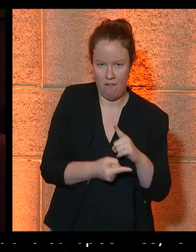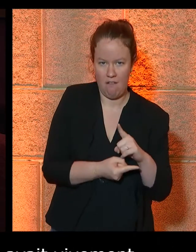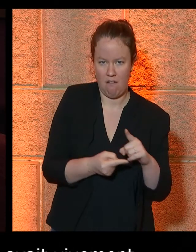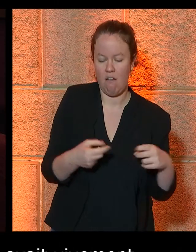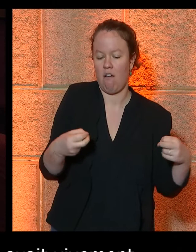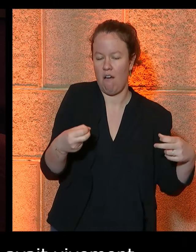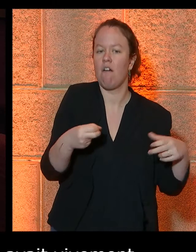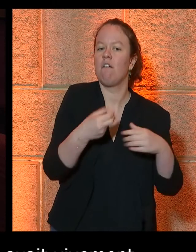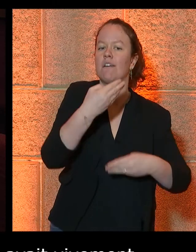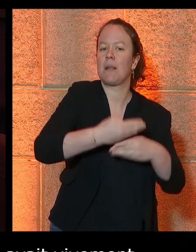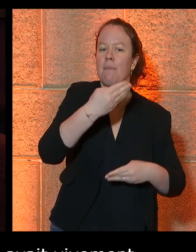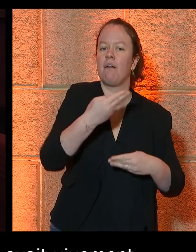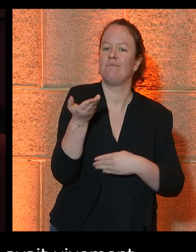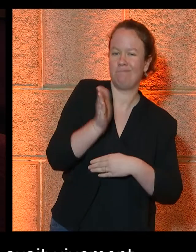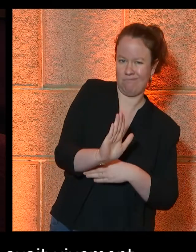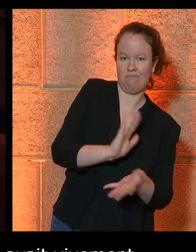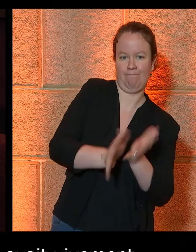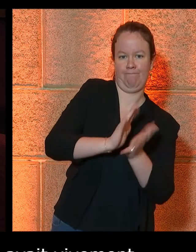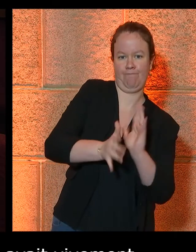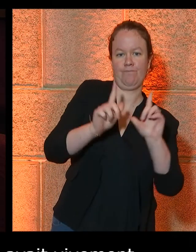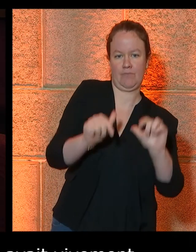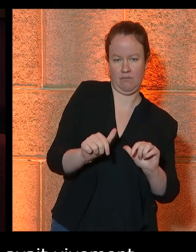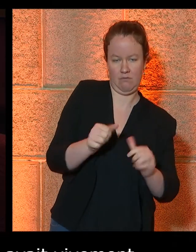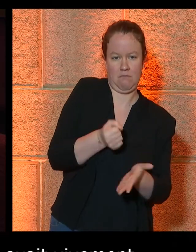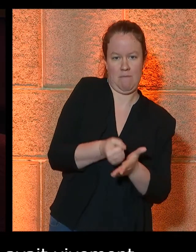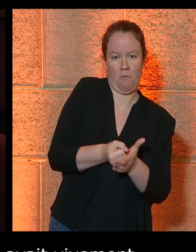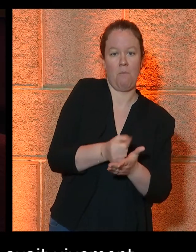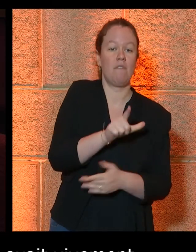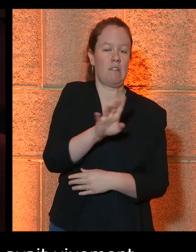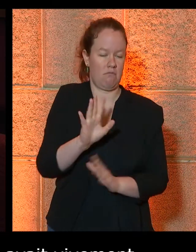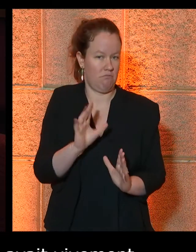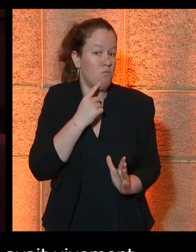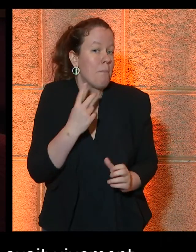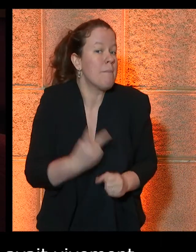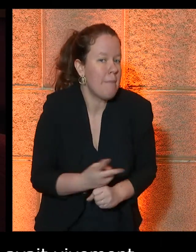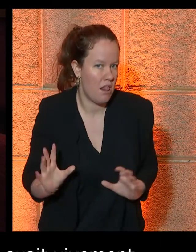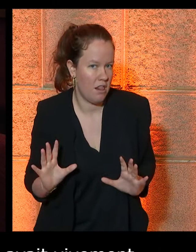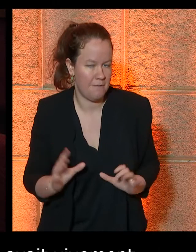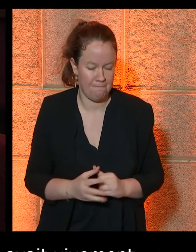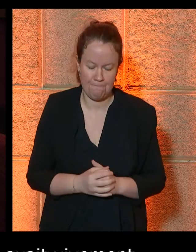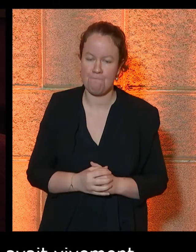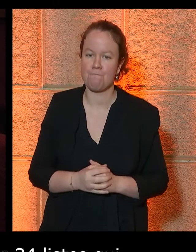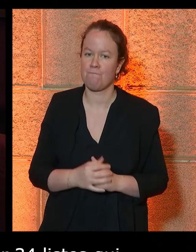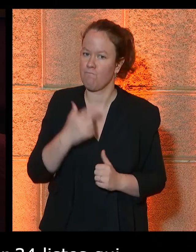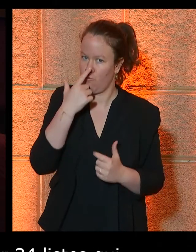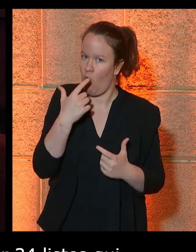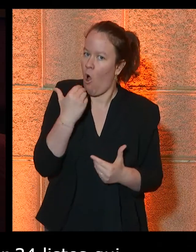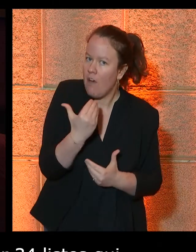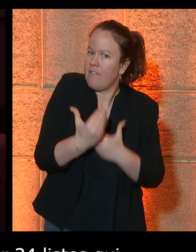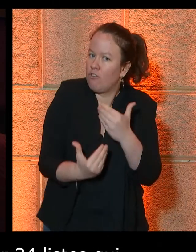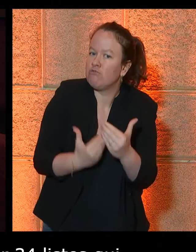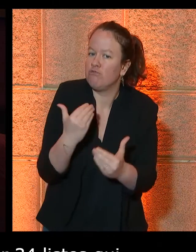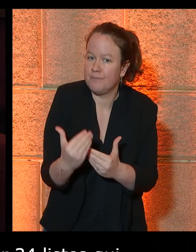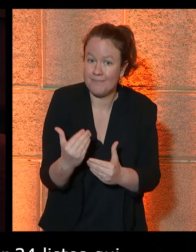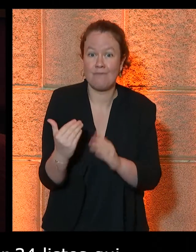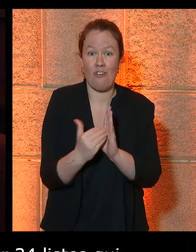LSF. Donc ce résultat était pour nous assez encourageant. Une nouvelle étape a été franchie l'année